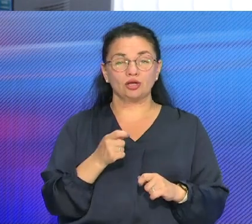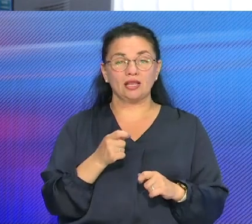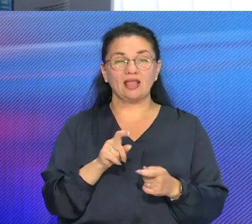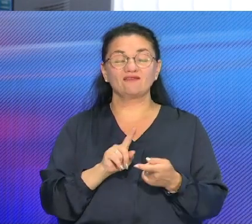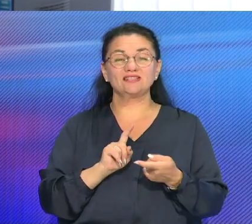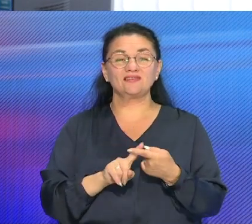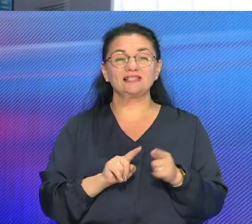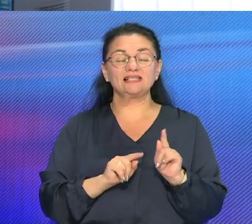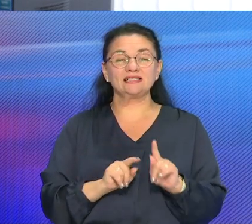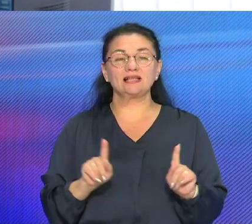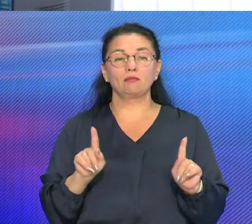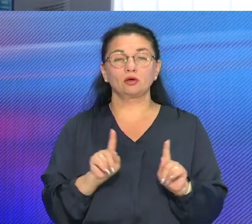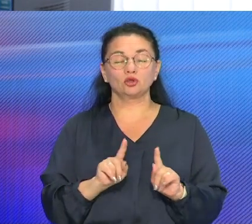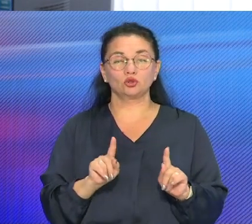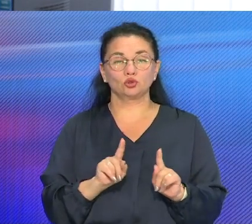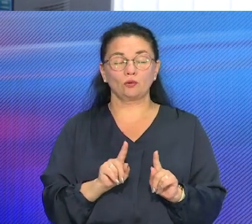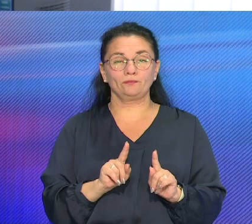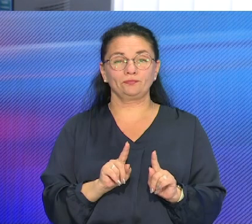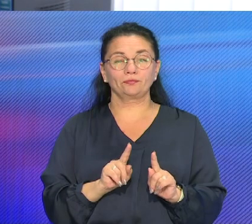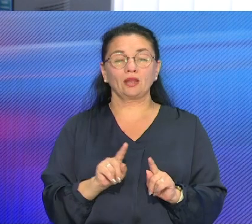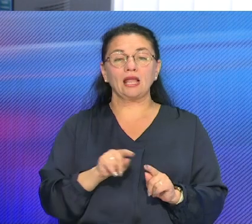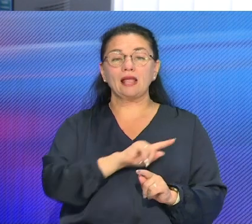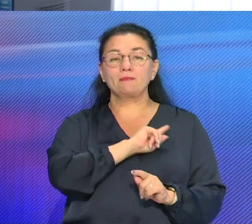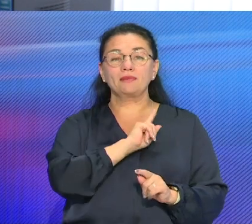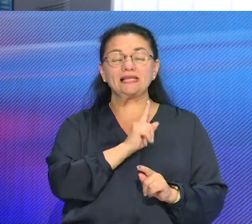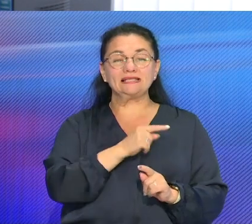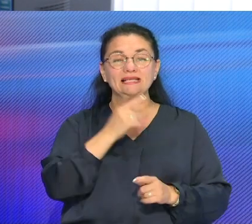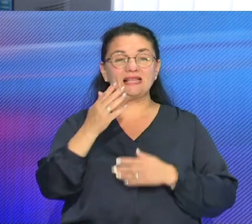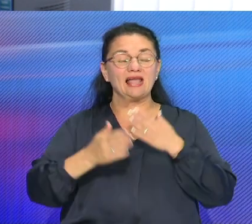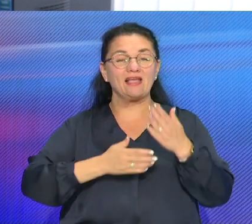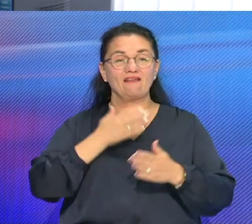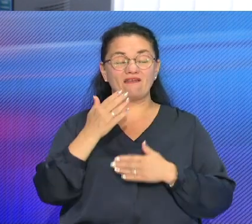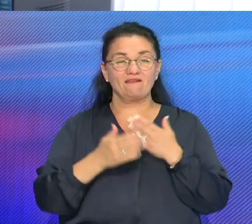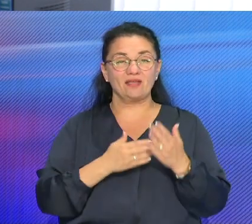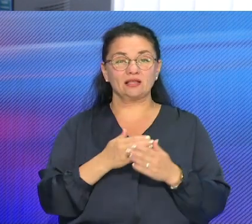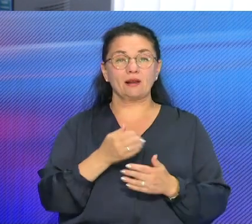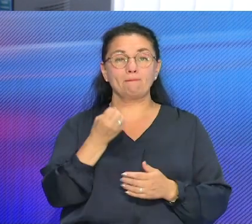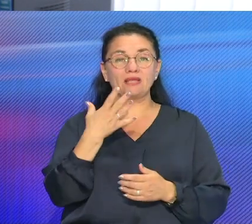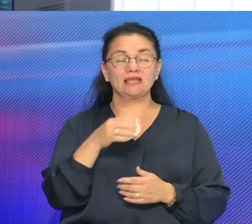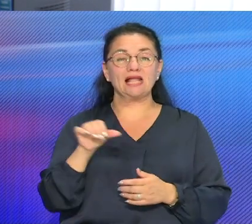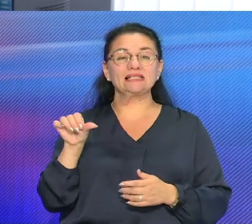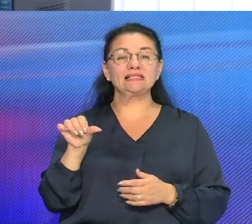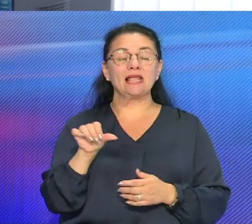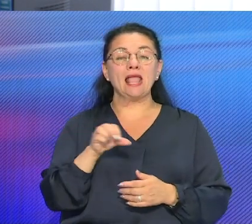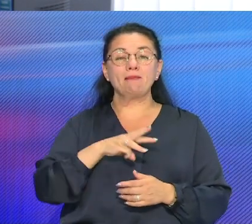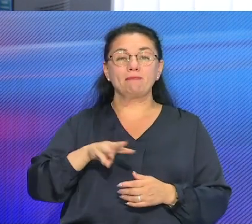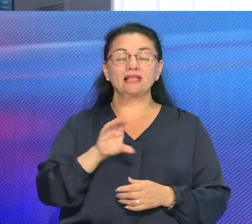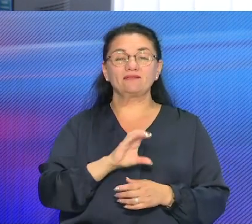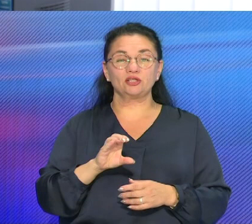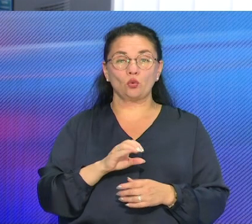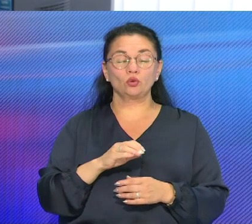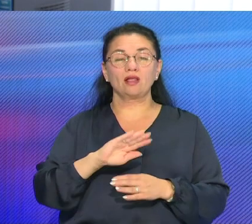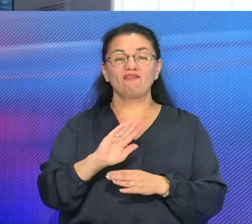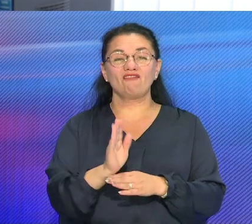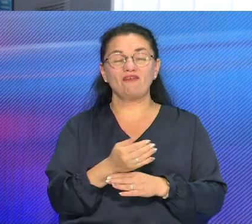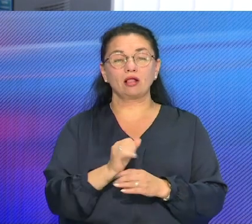что при силе ветра и порывах ветра более 15 метров в секунду валка леса не допускается. Но